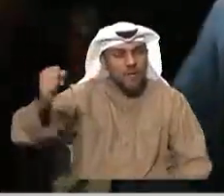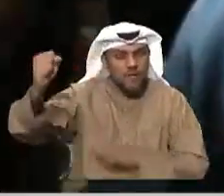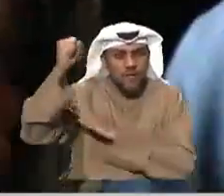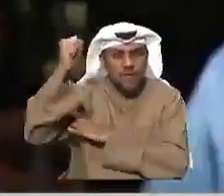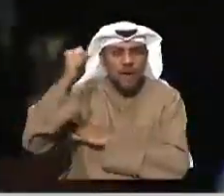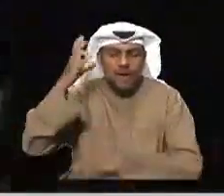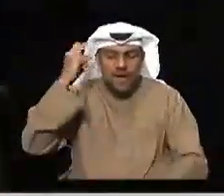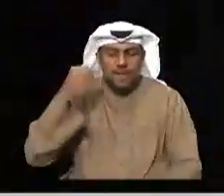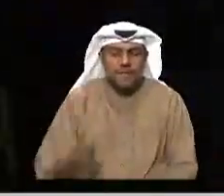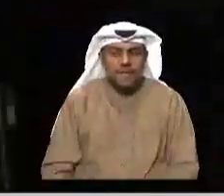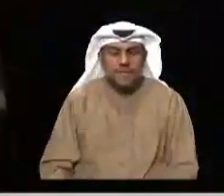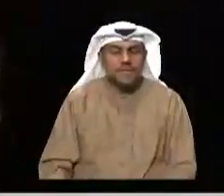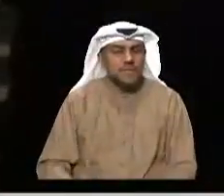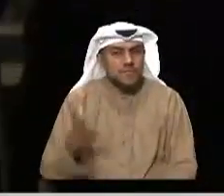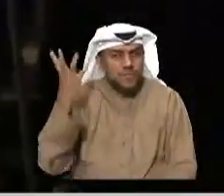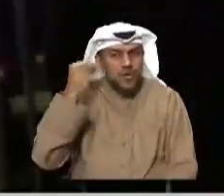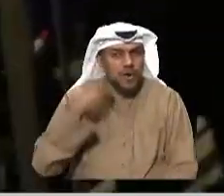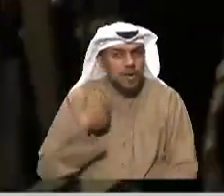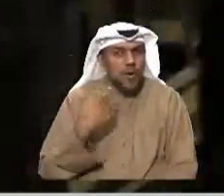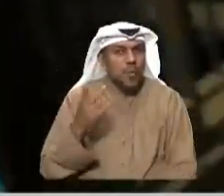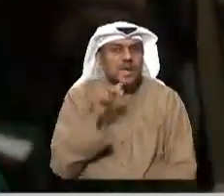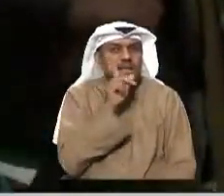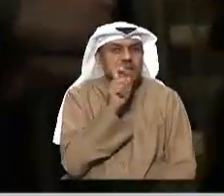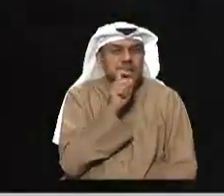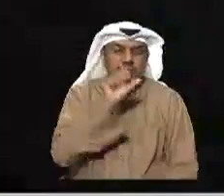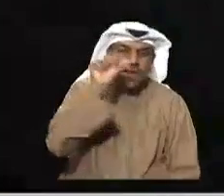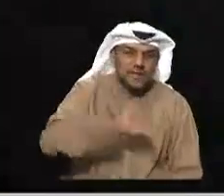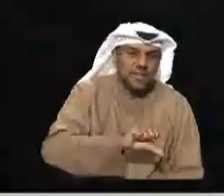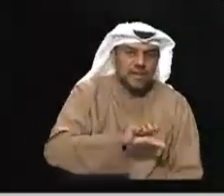بحاجة إليه للتعويض عن خسارة المباراة الأولى.